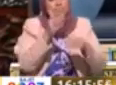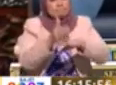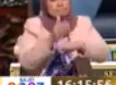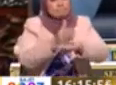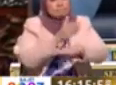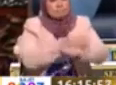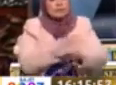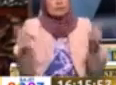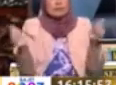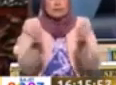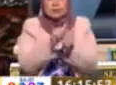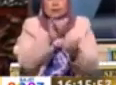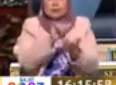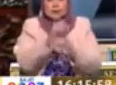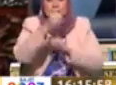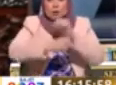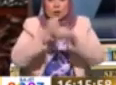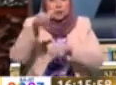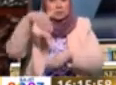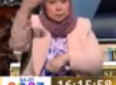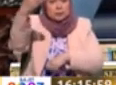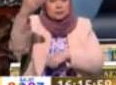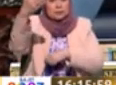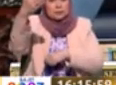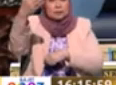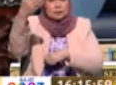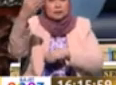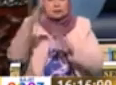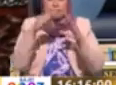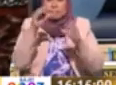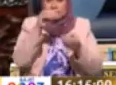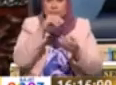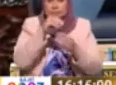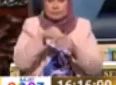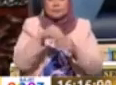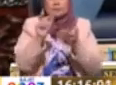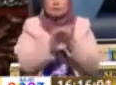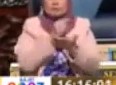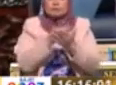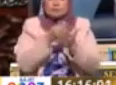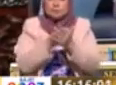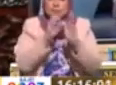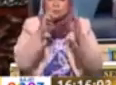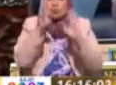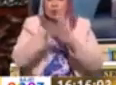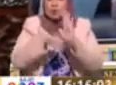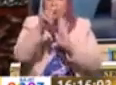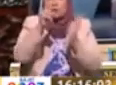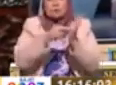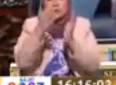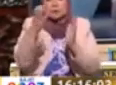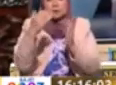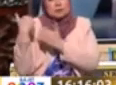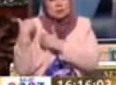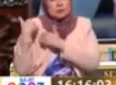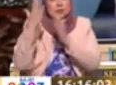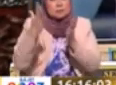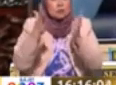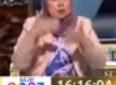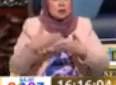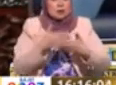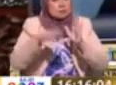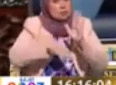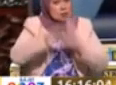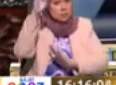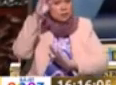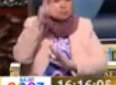baik. Dengan itu, untuk tahun hadapan, isi rumah berpendapatan bulanan kurang RM2,500 dan menanggung 5 orang anak atau